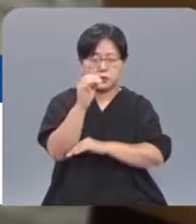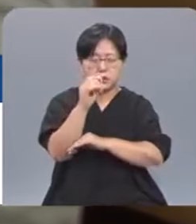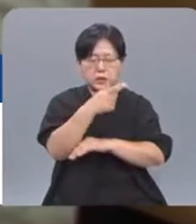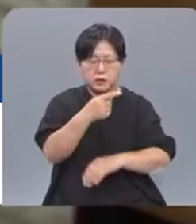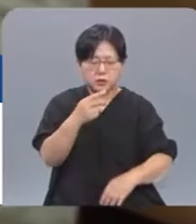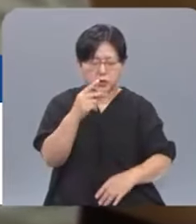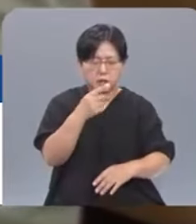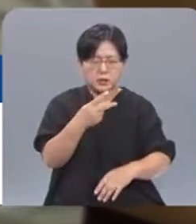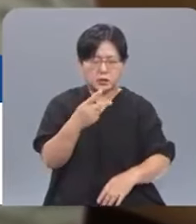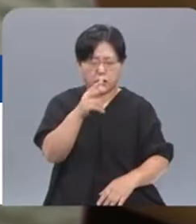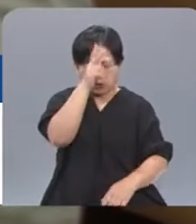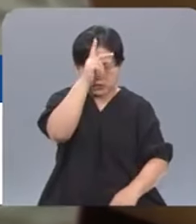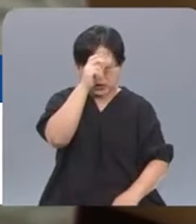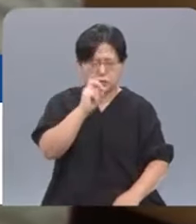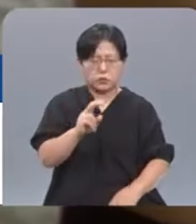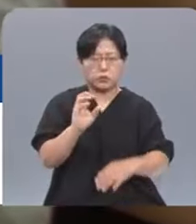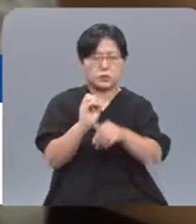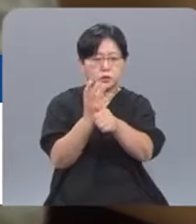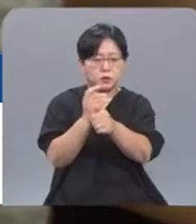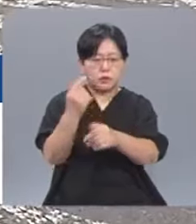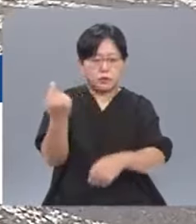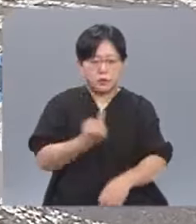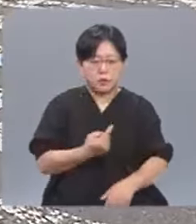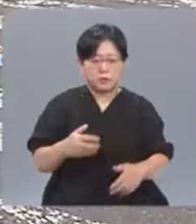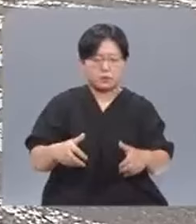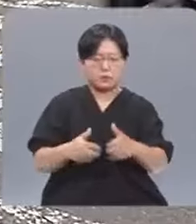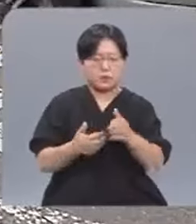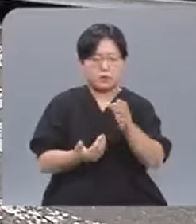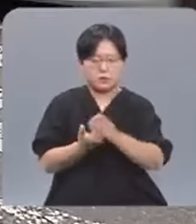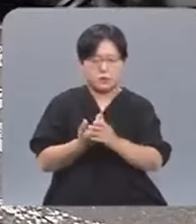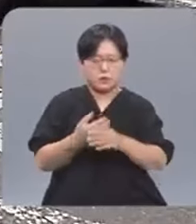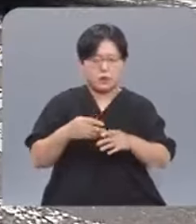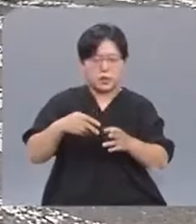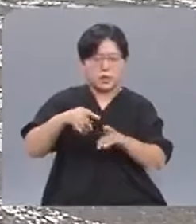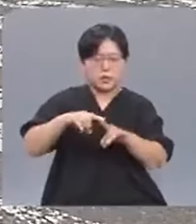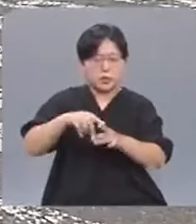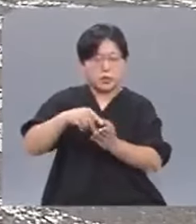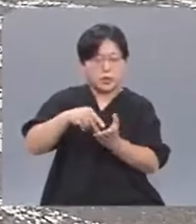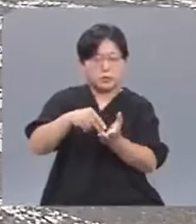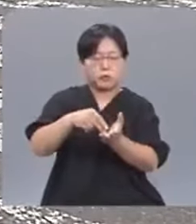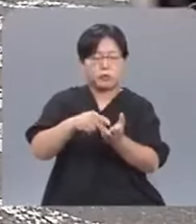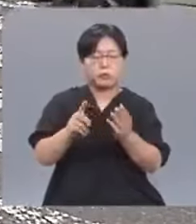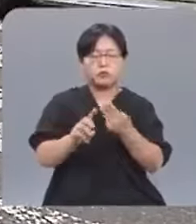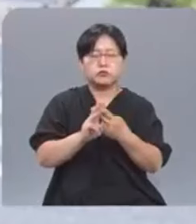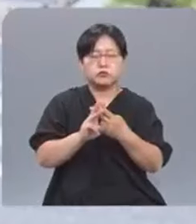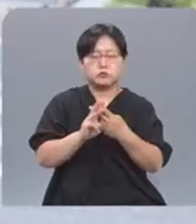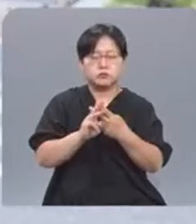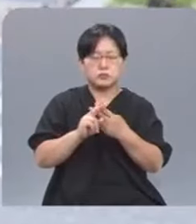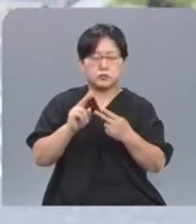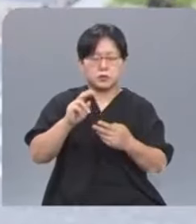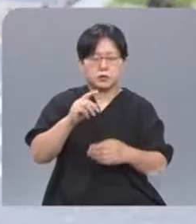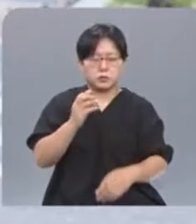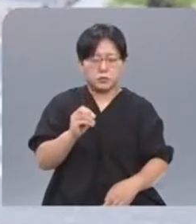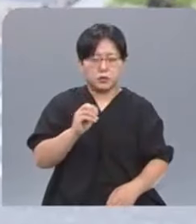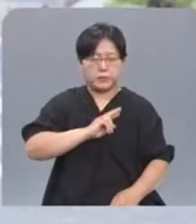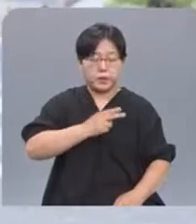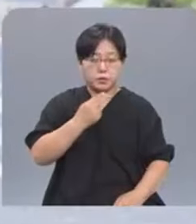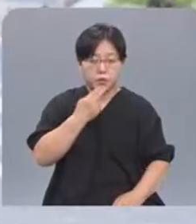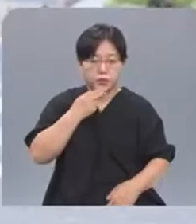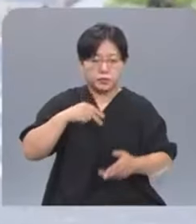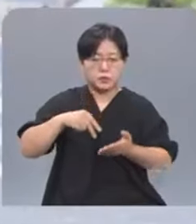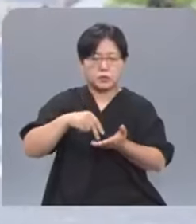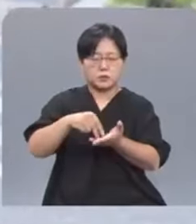구급차도 와 있어서 사람들 많이 모여있길래 무슨 사고가. 킥보드 운전자는 13살 중학생 송모군. 무면허로 킥보드를